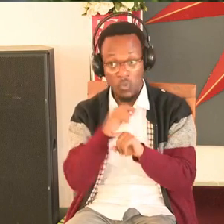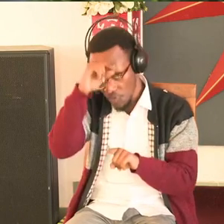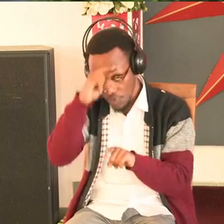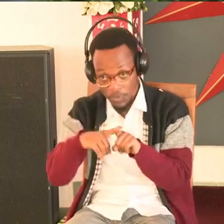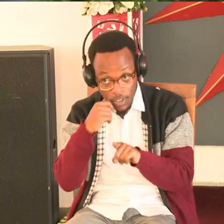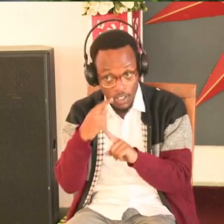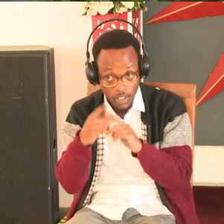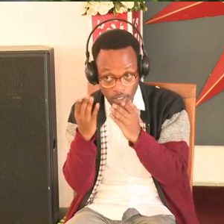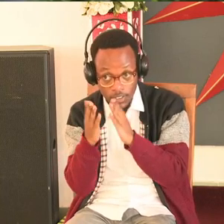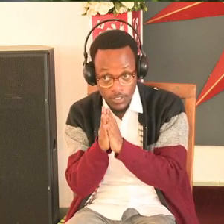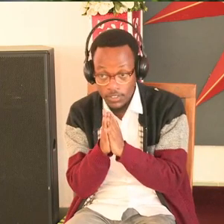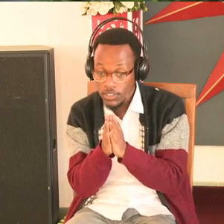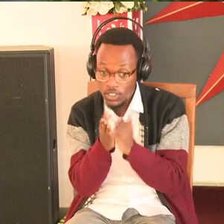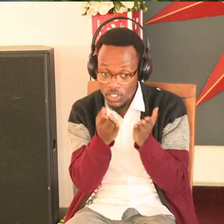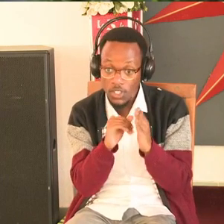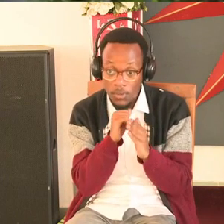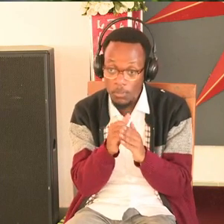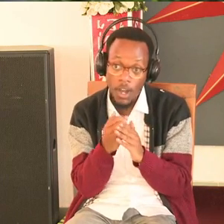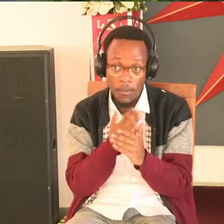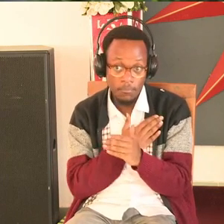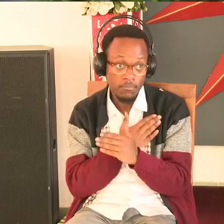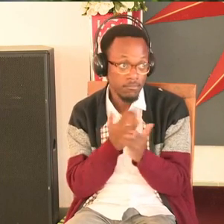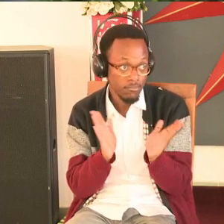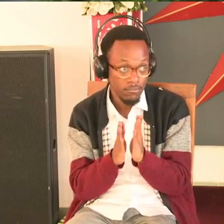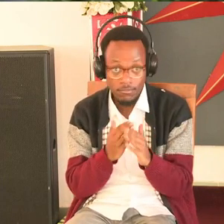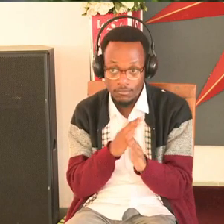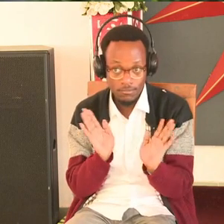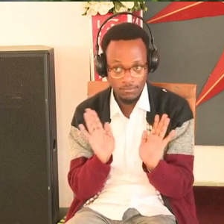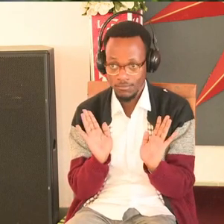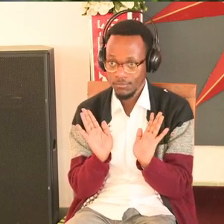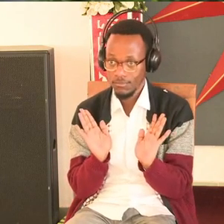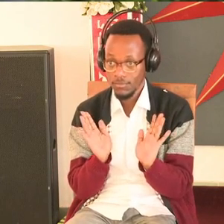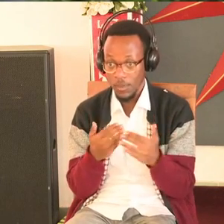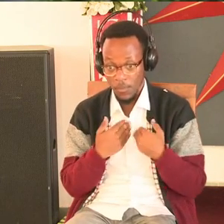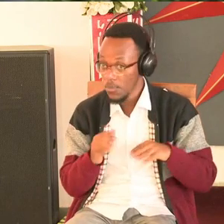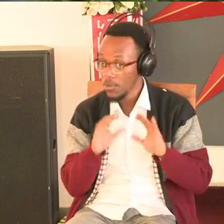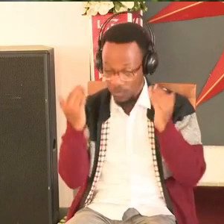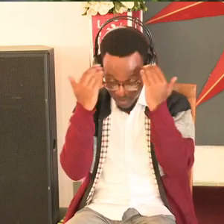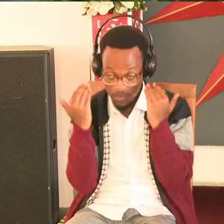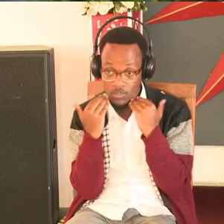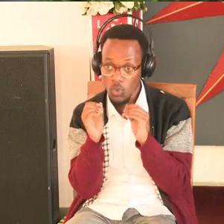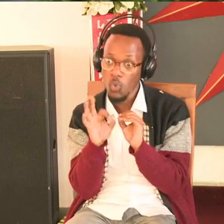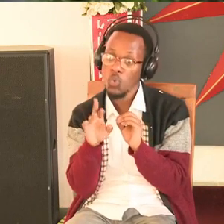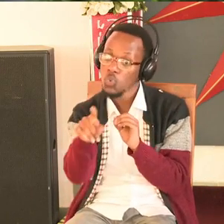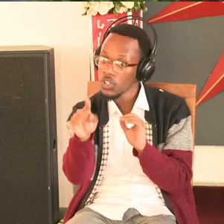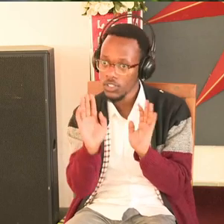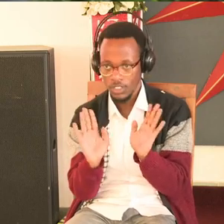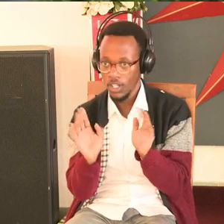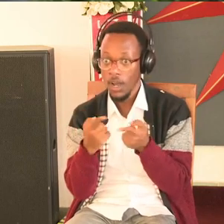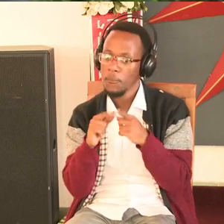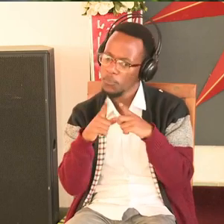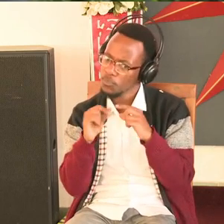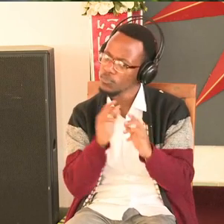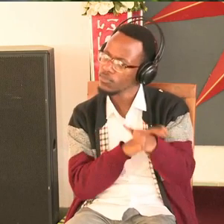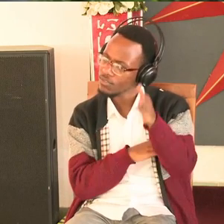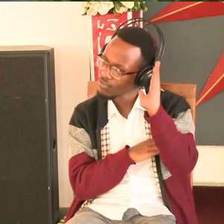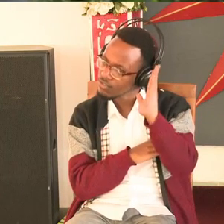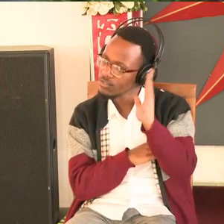banjye ntabwo ari twebwe ntabwo ari njyewe uca urubanza cyangwa wowe ahubwo ijambo